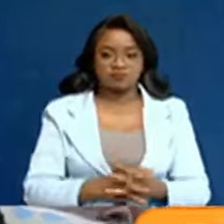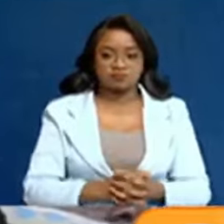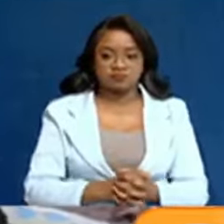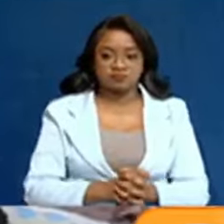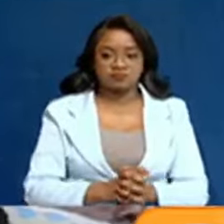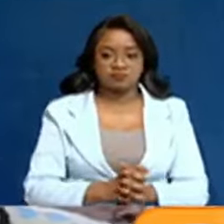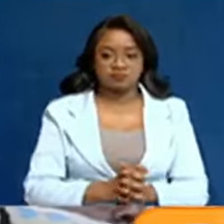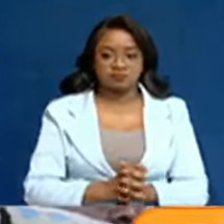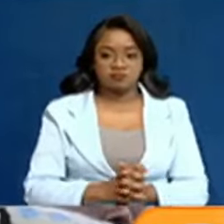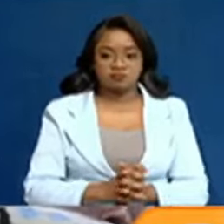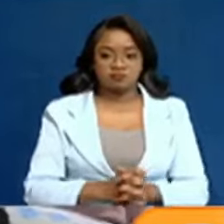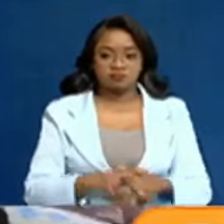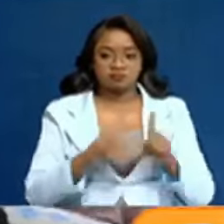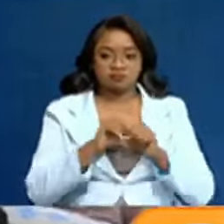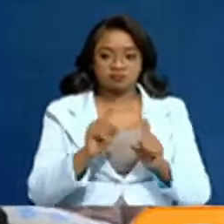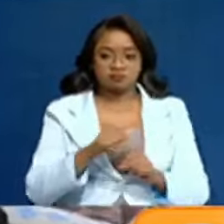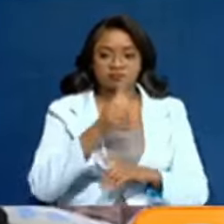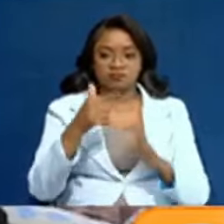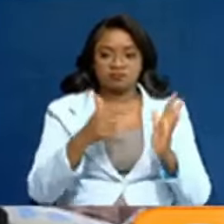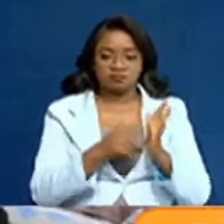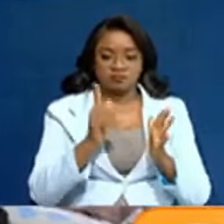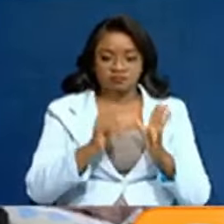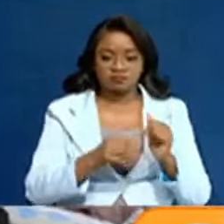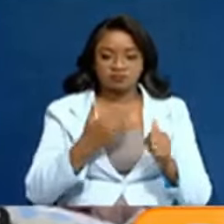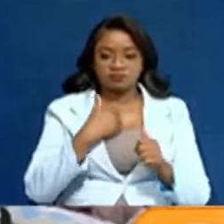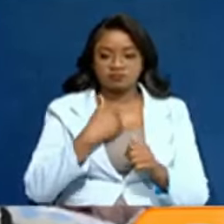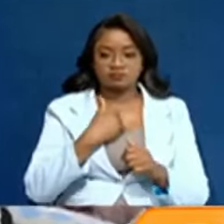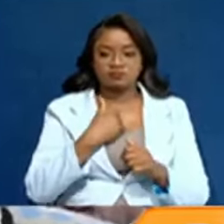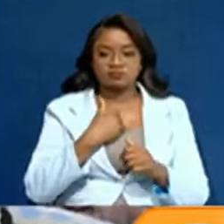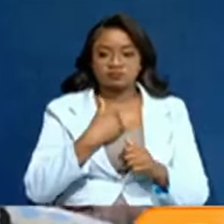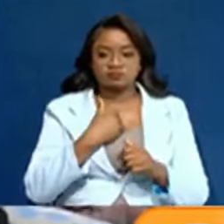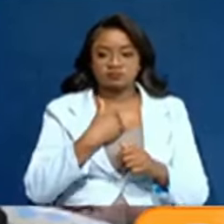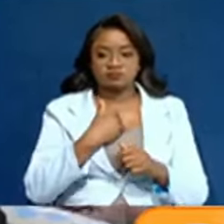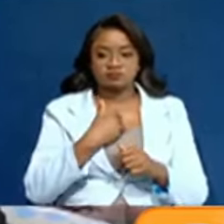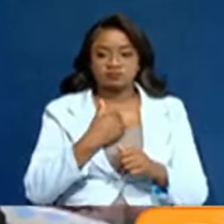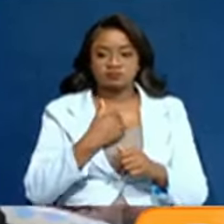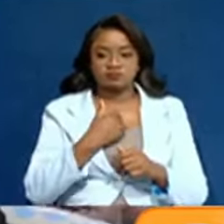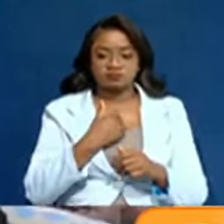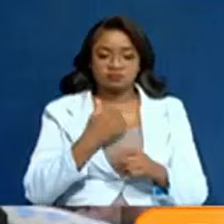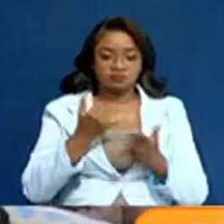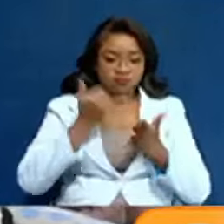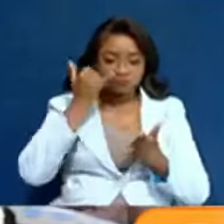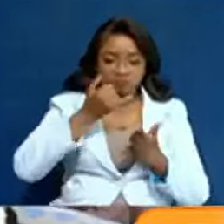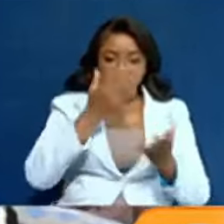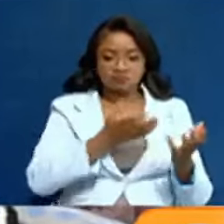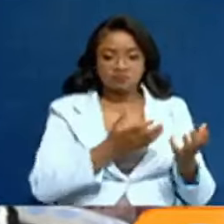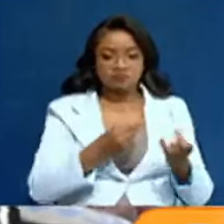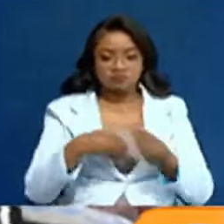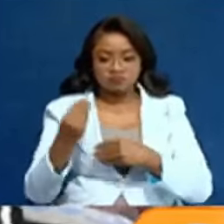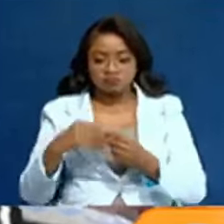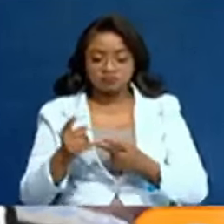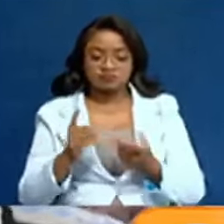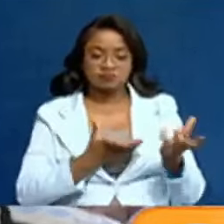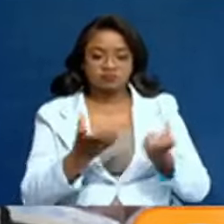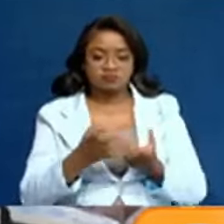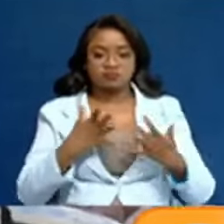pia kuna visa mingi zinafanyika hapa za human trafficking, drug trafficking na mambo ingine mingi. But